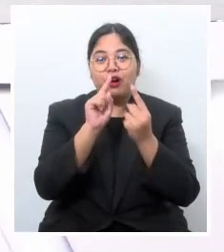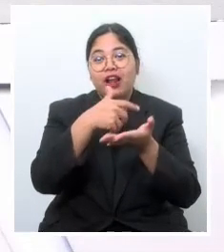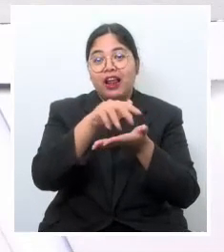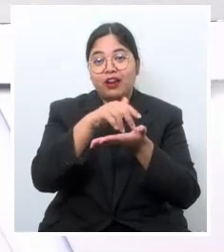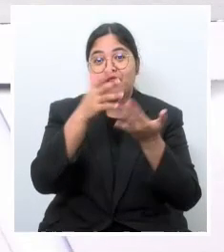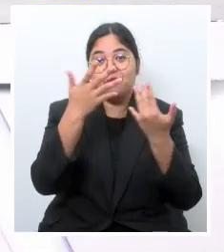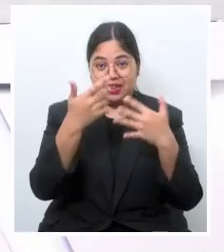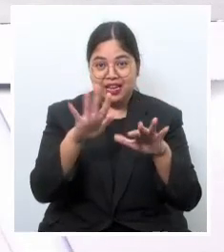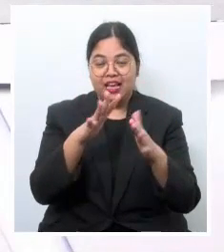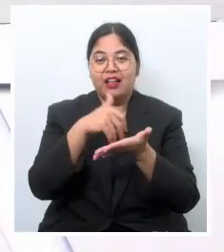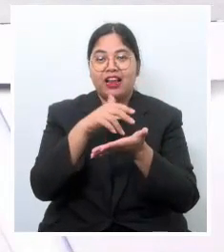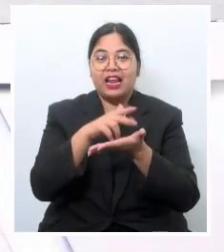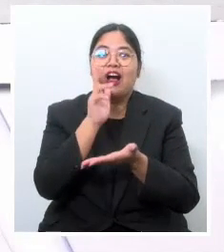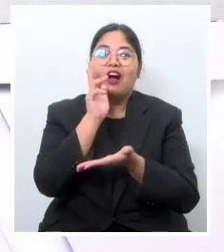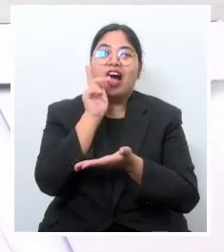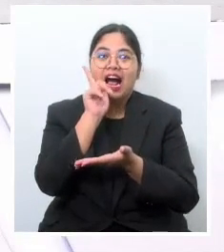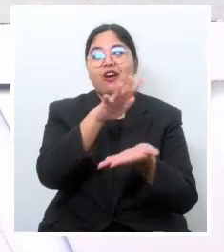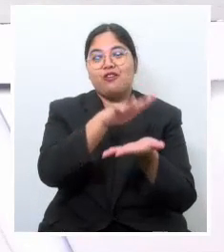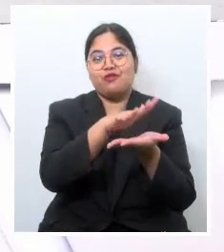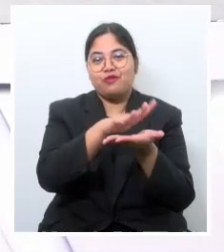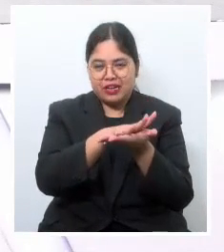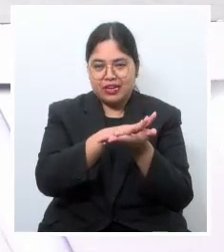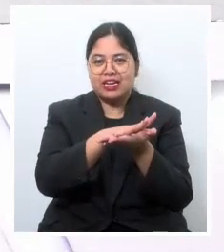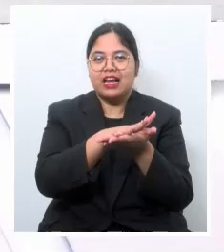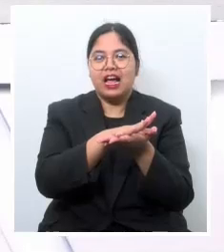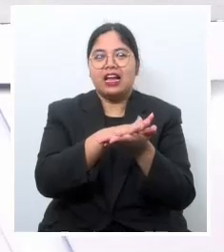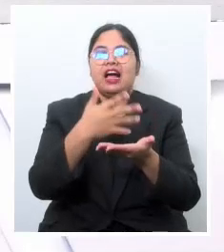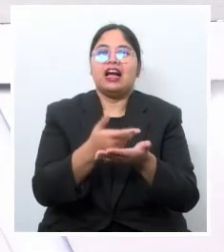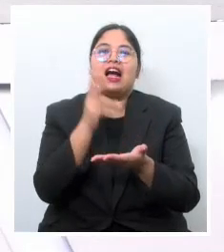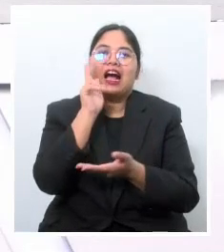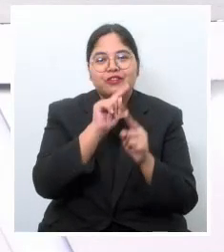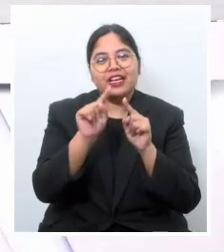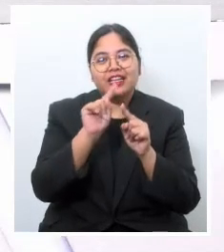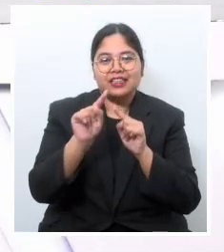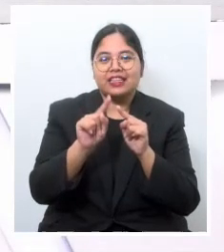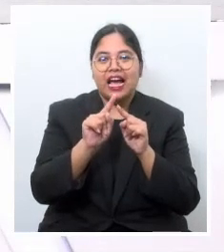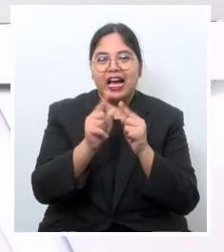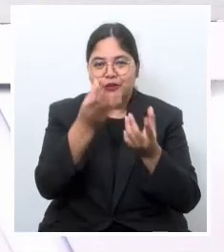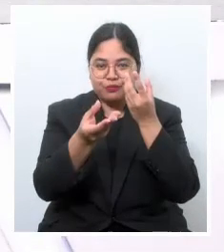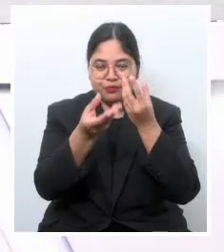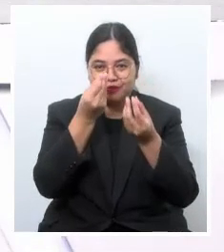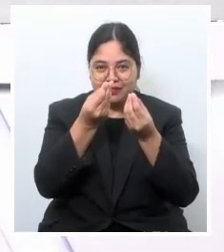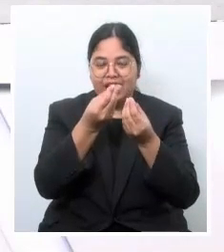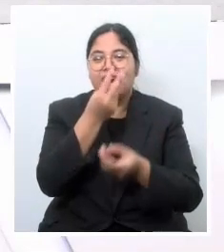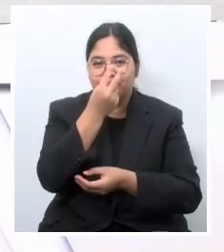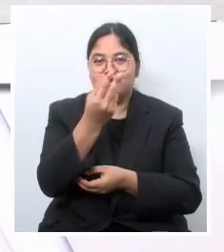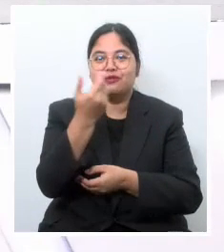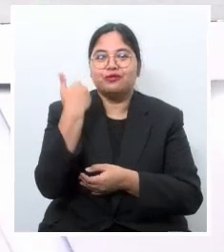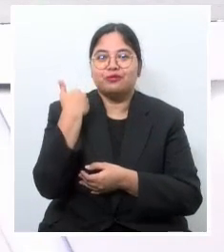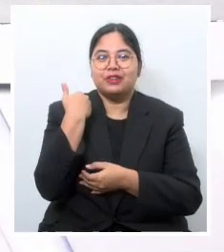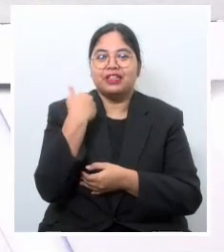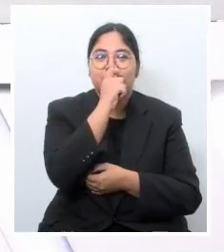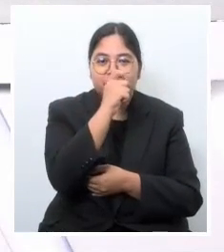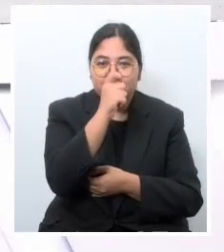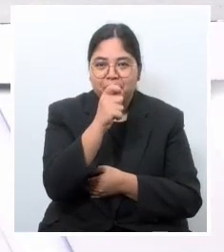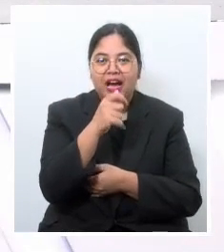กับเรื่องเล่าข่าวโรงเรียนนะคะก็จะมีหลากหลายเนื้อหาสาระนะคะให้กับท่านผู้ชมได้รับชมกันแล้วก็จะมีการไปสัมภาษณ์ลง